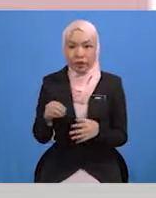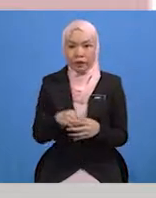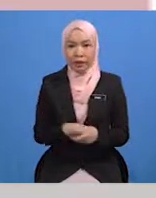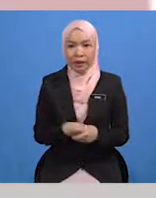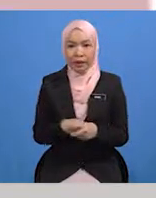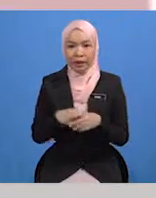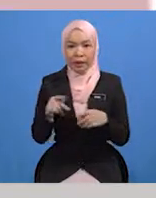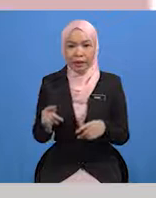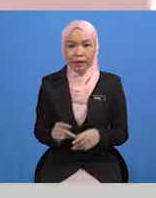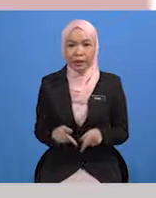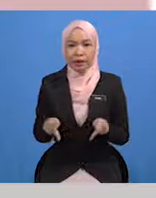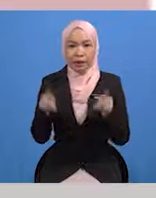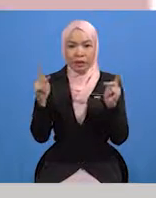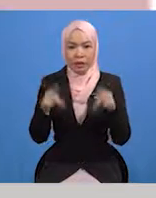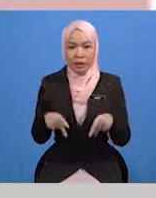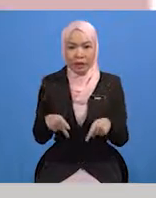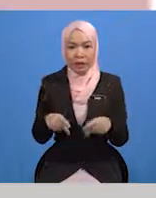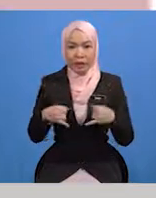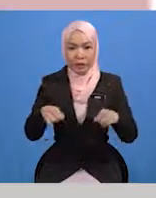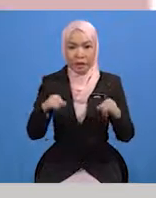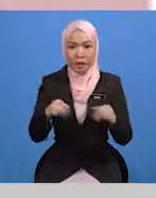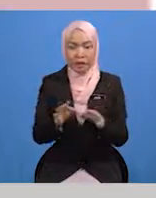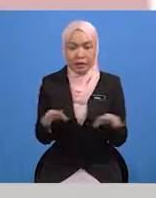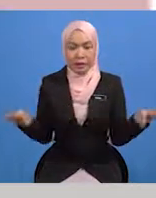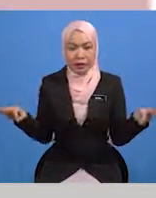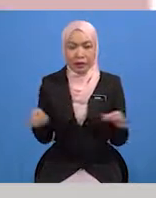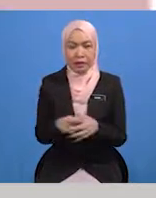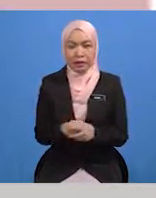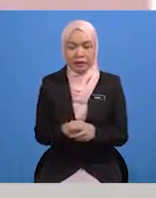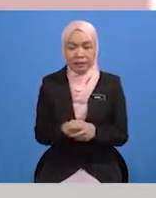hingga bahagian peleraian.